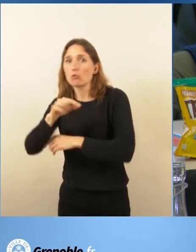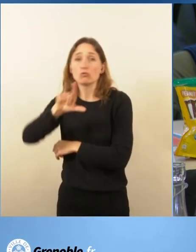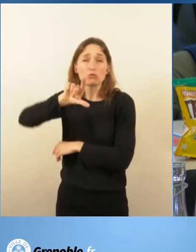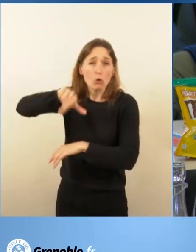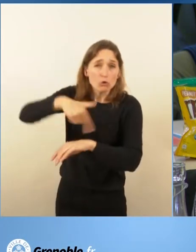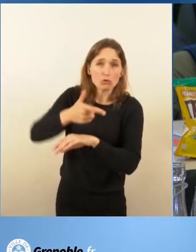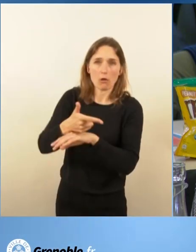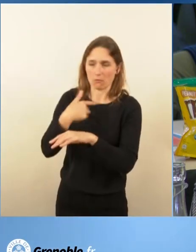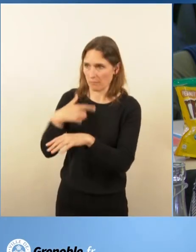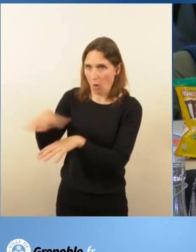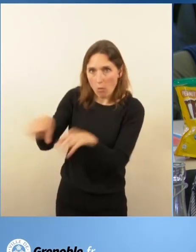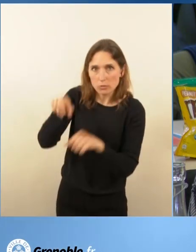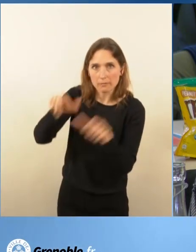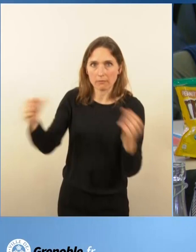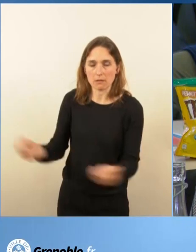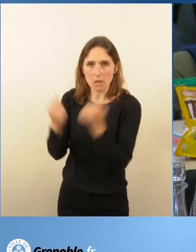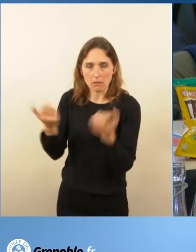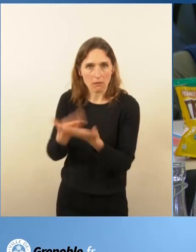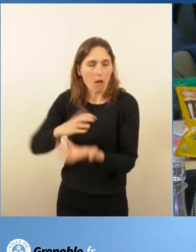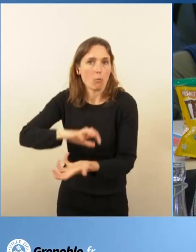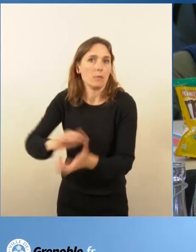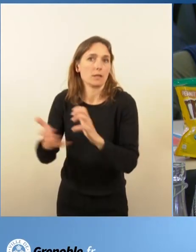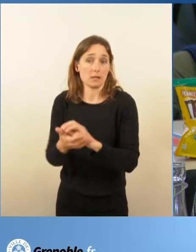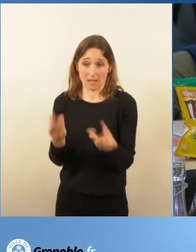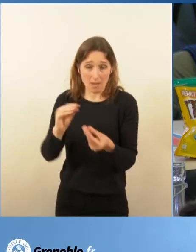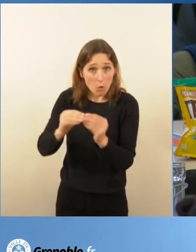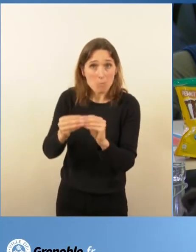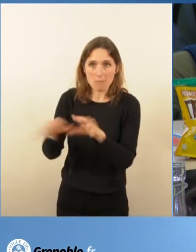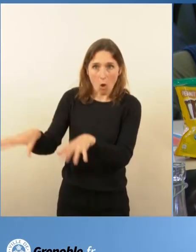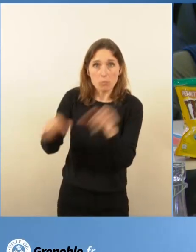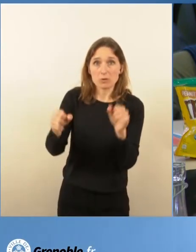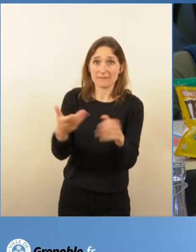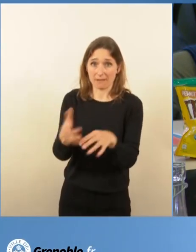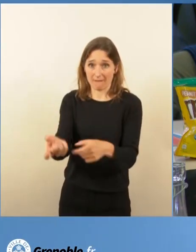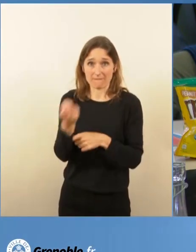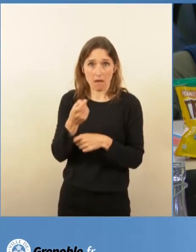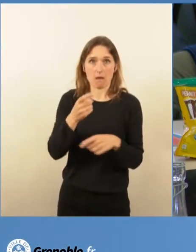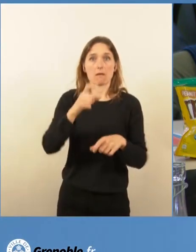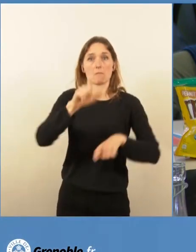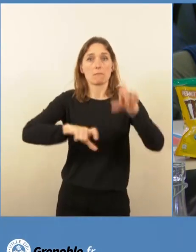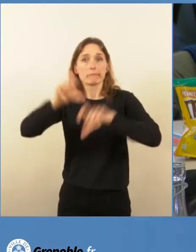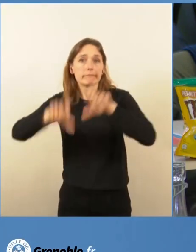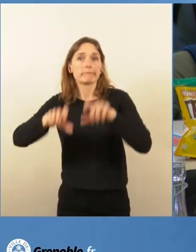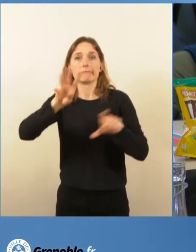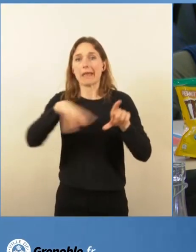le fait que c'est ce sont des horaires découpés avec des le nombre d'heures assez bas